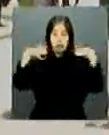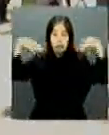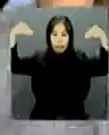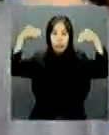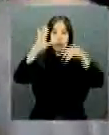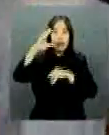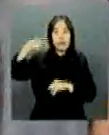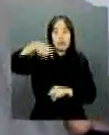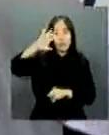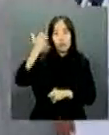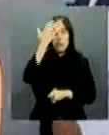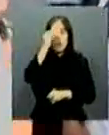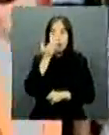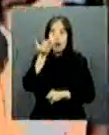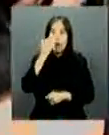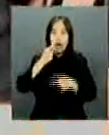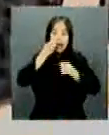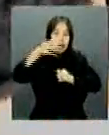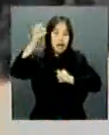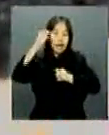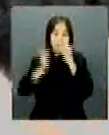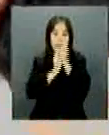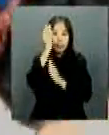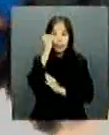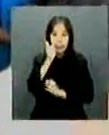ชเพื่อขอให้เดินทางปลอดภัยตลอดเส้นทางค่ะ